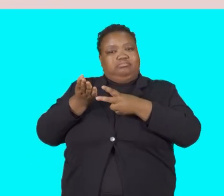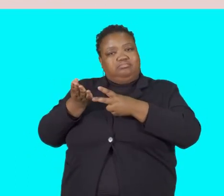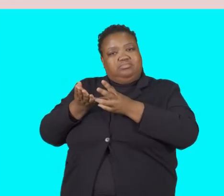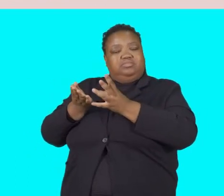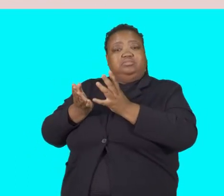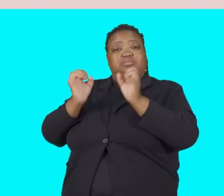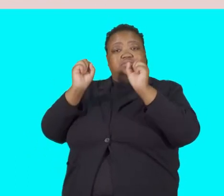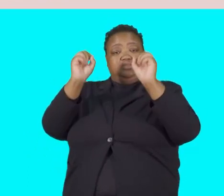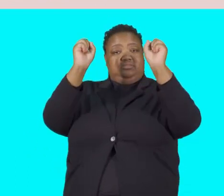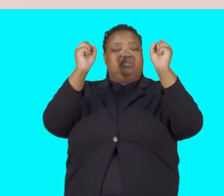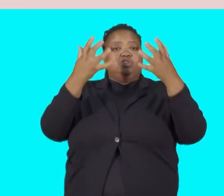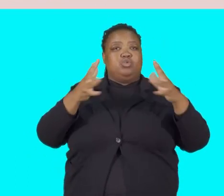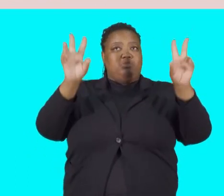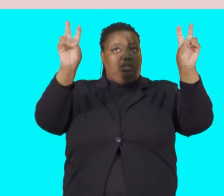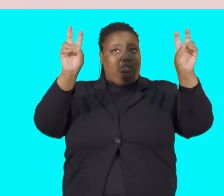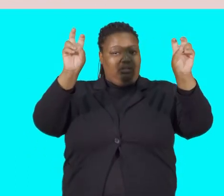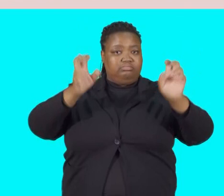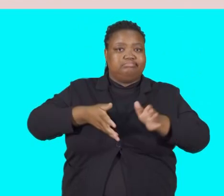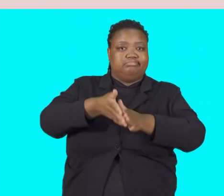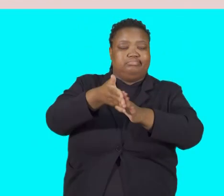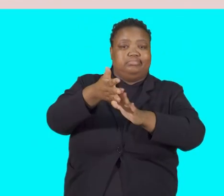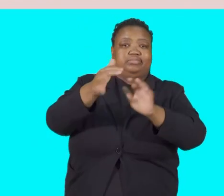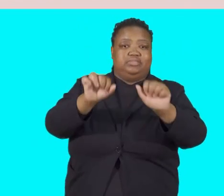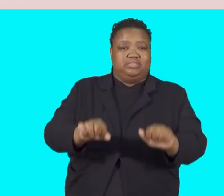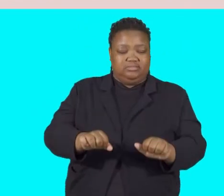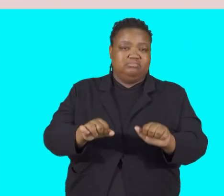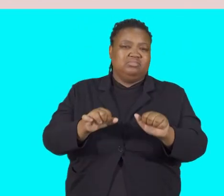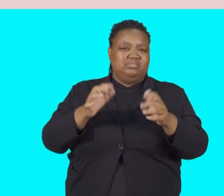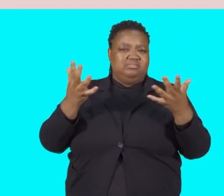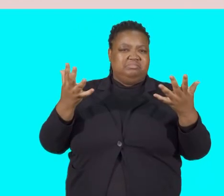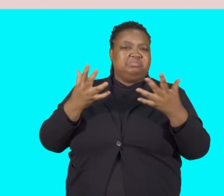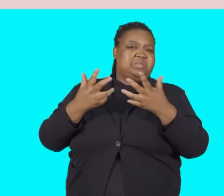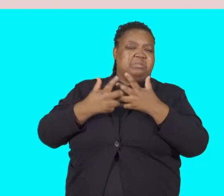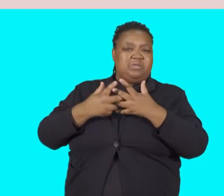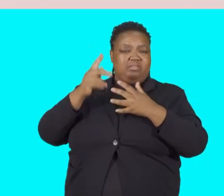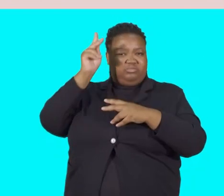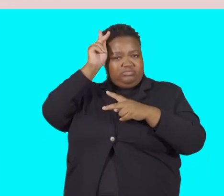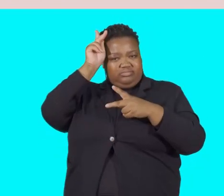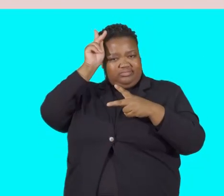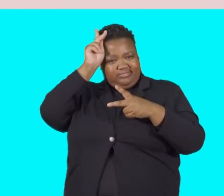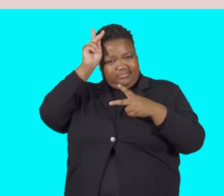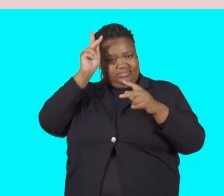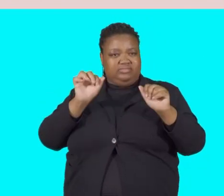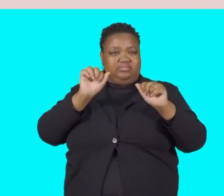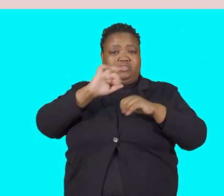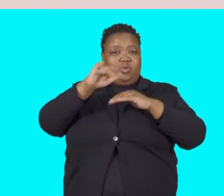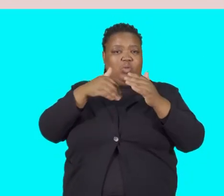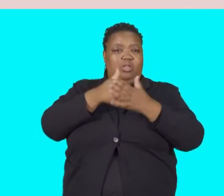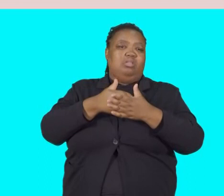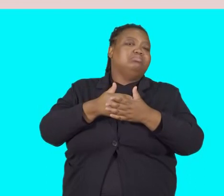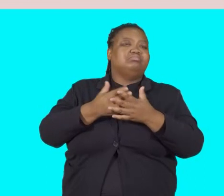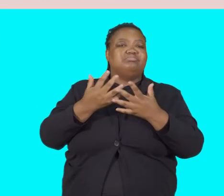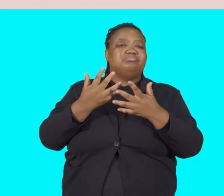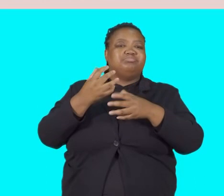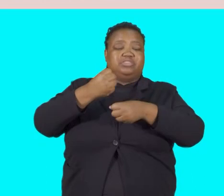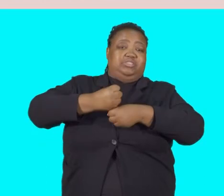inkqubela phambili yezihloko ezingqamene nezakhono zolwazi nolwazi onke amabanga. Ngoba kubalulekile